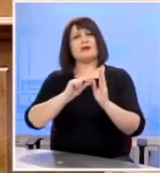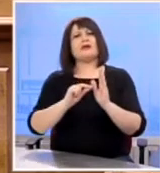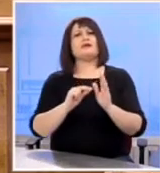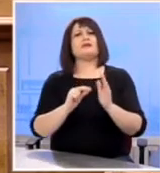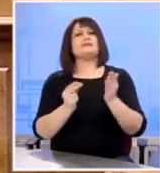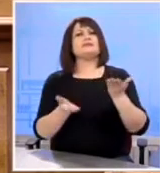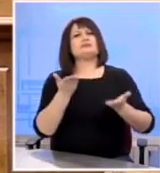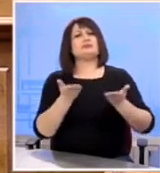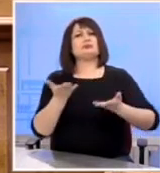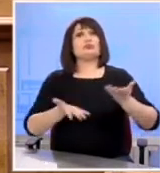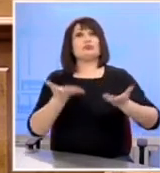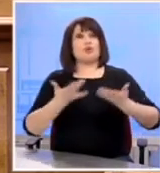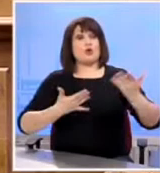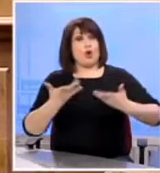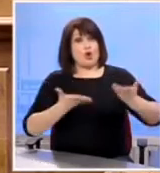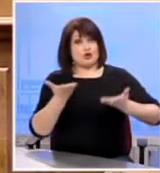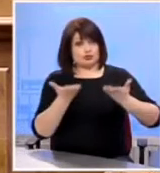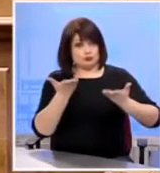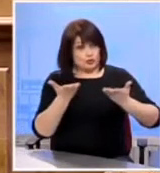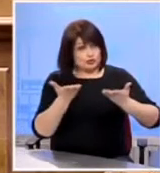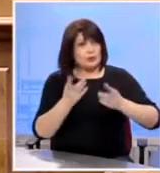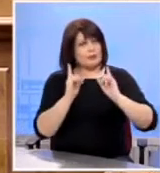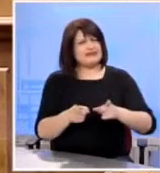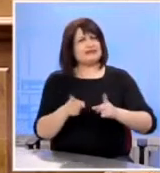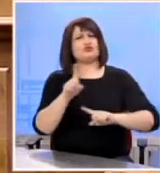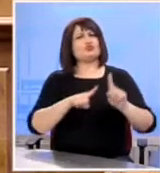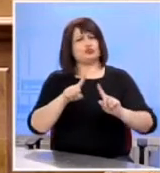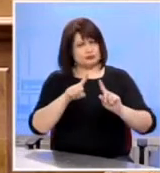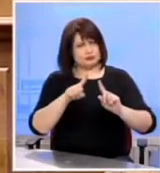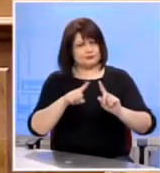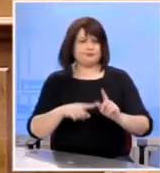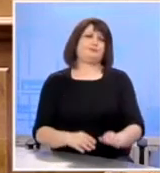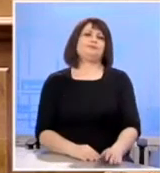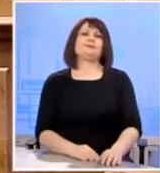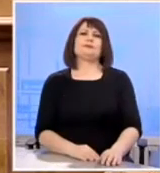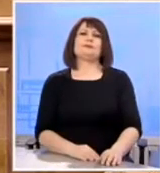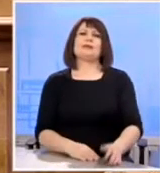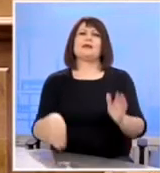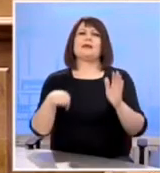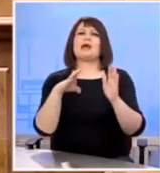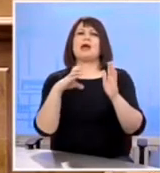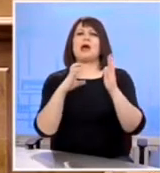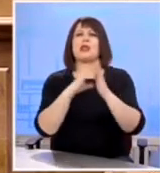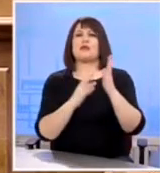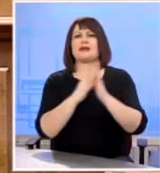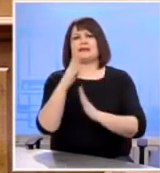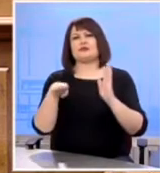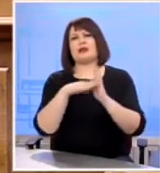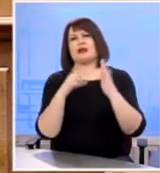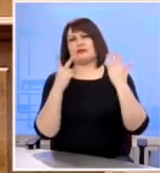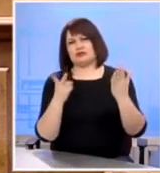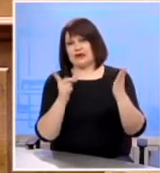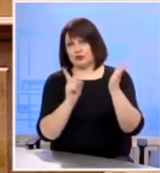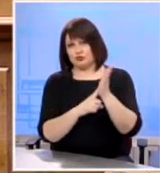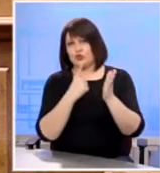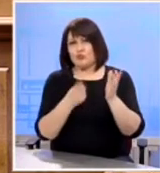εταιρικών προϋπολογισμών. Και τέλος, η παράγραφος 7 του άρθρου 14 του παρόντος νόμου προστίθεται